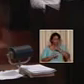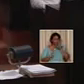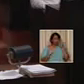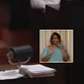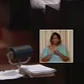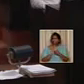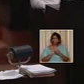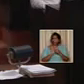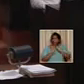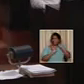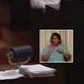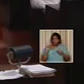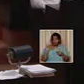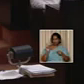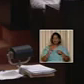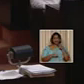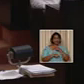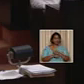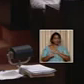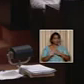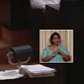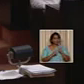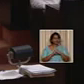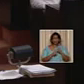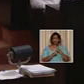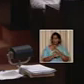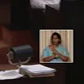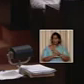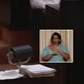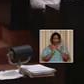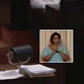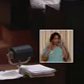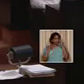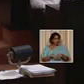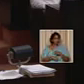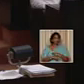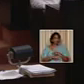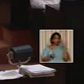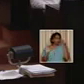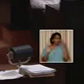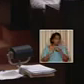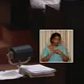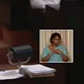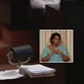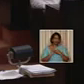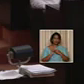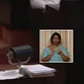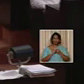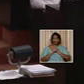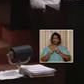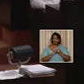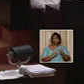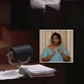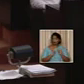හේතුවෙන් එහි පරිපාලනමය සහ අධ්‍යයන කටයුතු සම්පූර්ණයෙන්ම බිඳවැටී තිබේ. ඒ සම්බන්ධයෙන් ගත යුතු